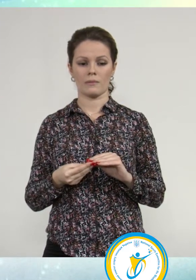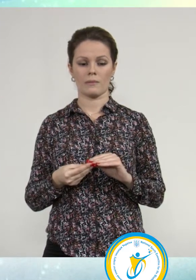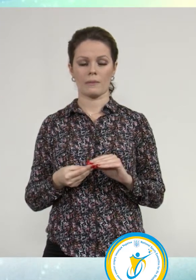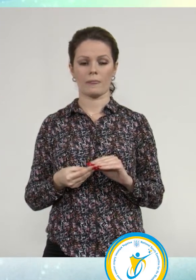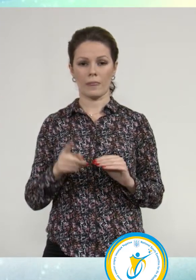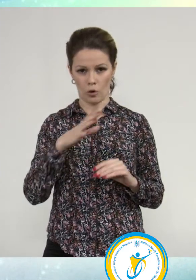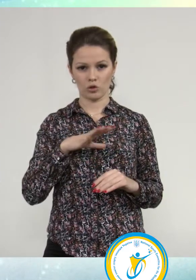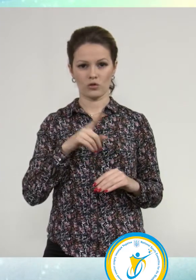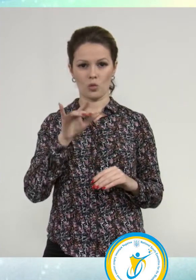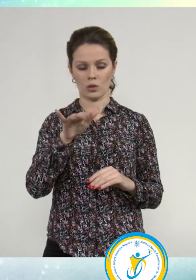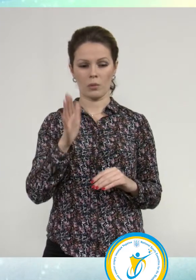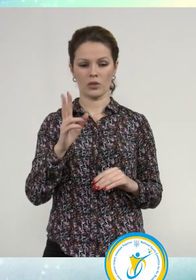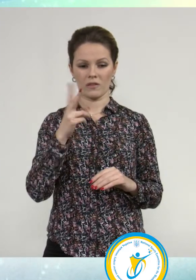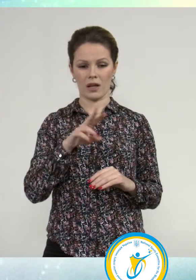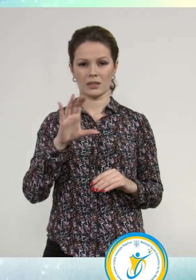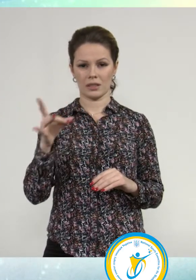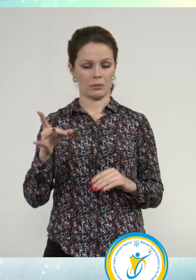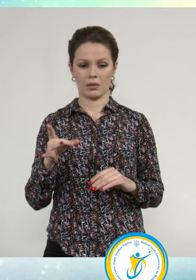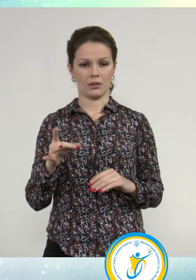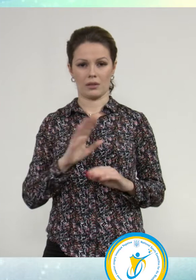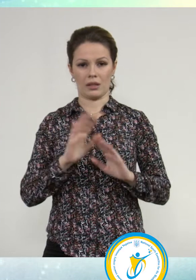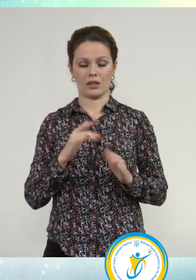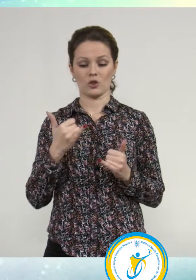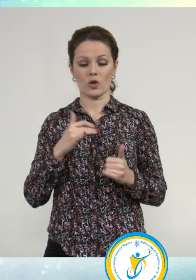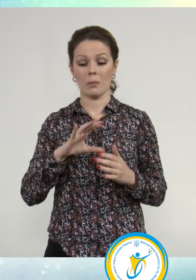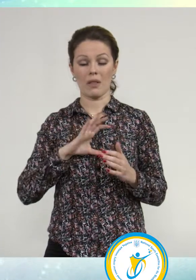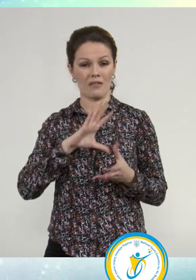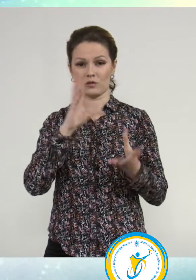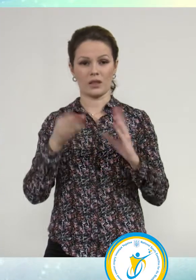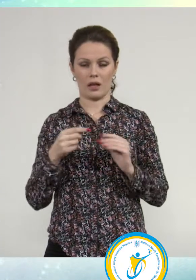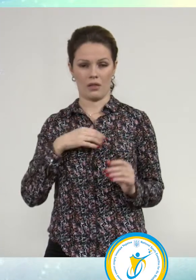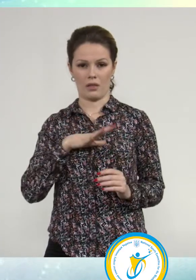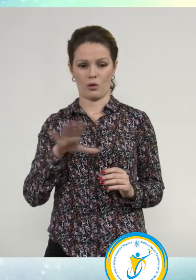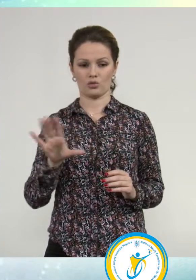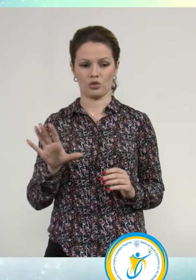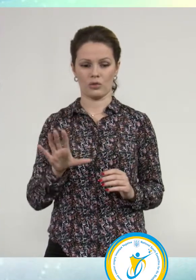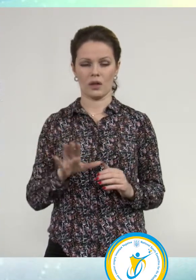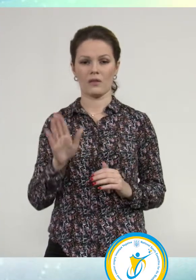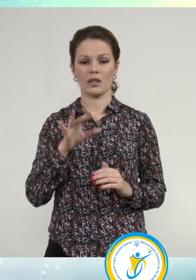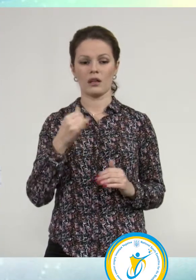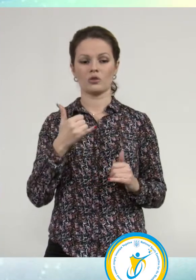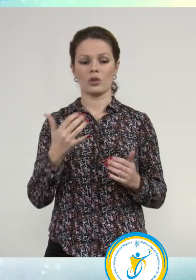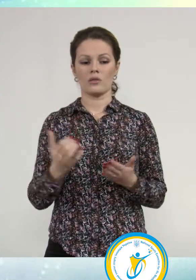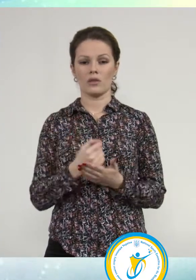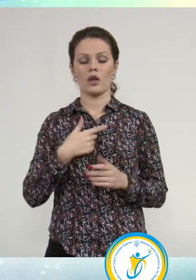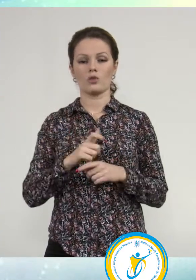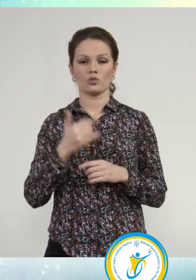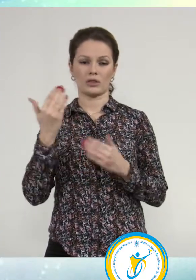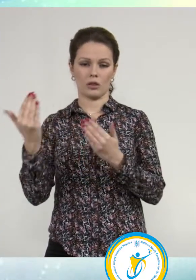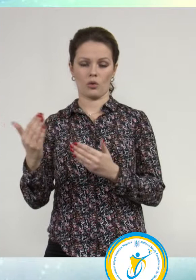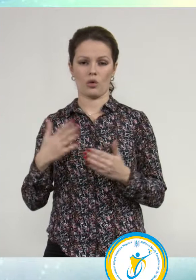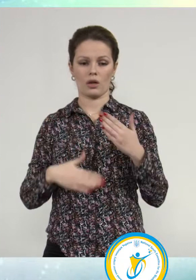тебе буде 2 срібла? Ні, сьогодні я медалі зовсім не очікував. Віталік сьогодні виграв, і я дуже за нього радий,